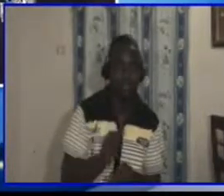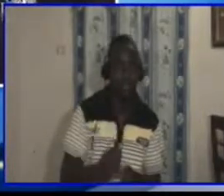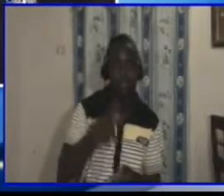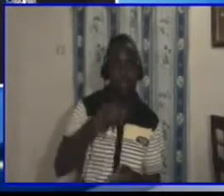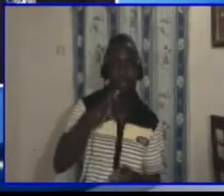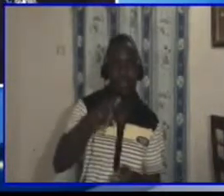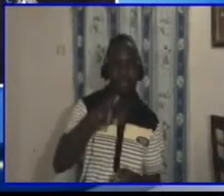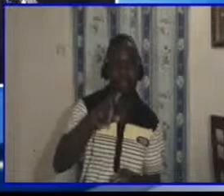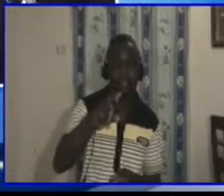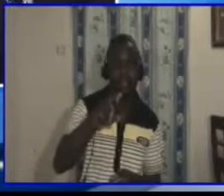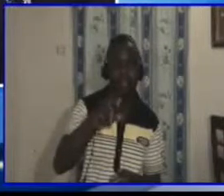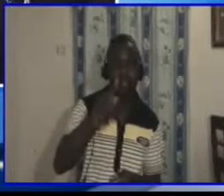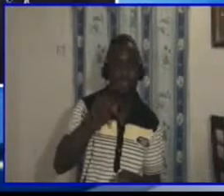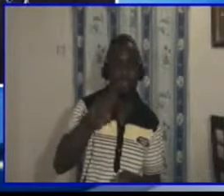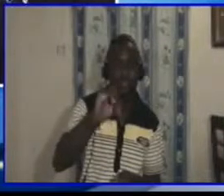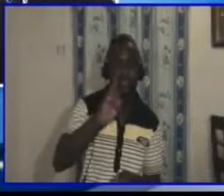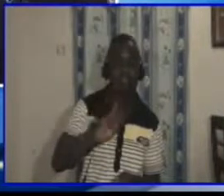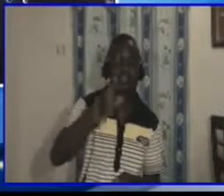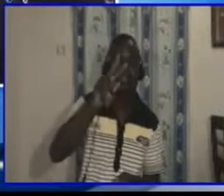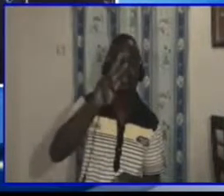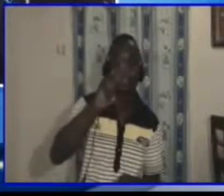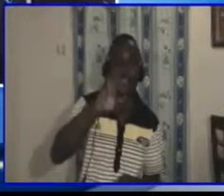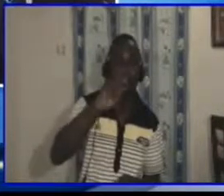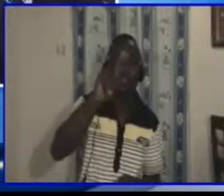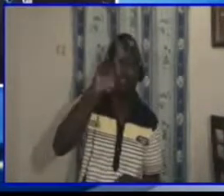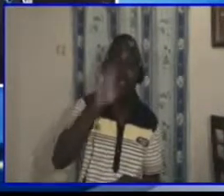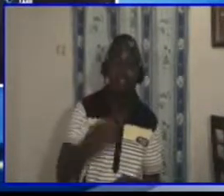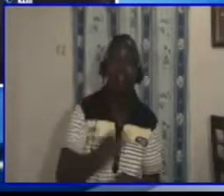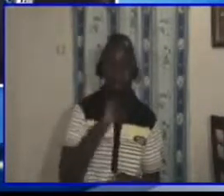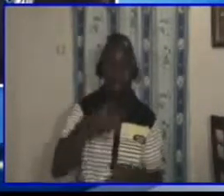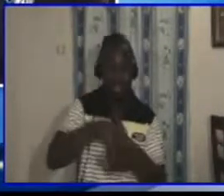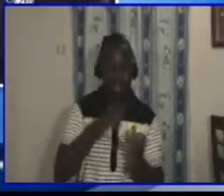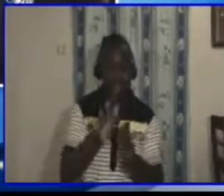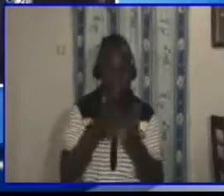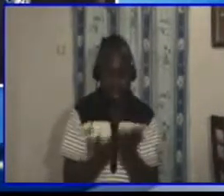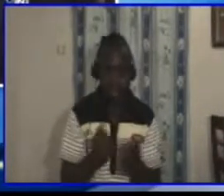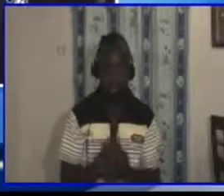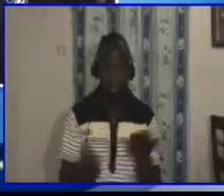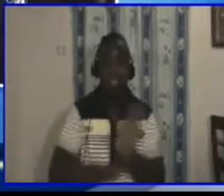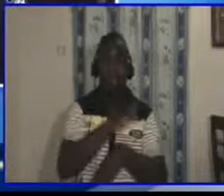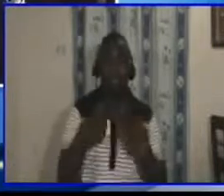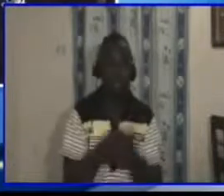e la parola trinità non si trova nella bibbia